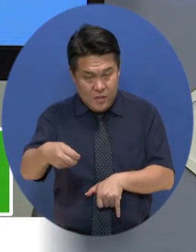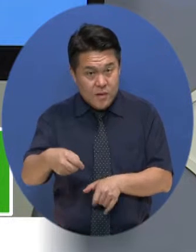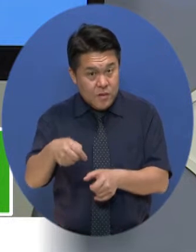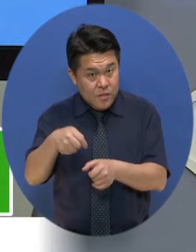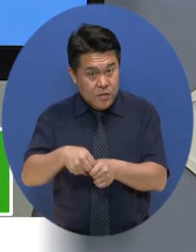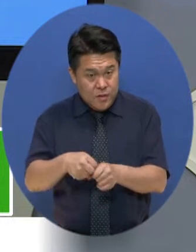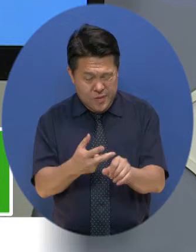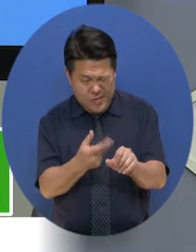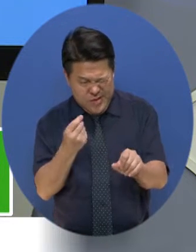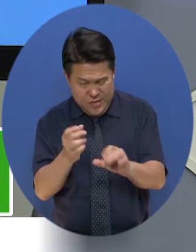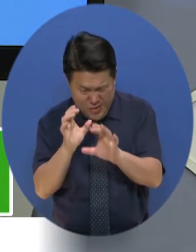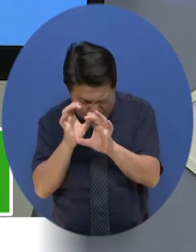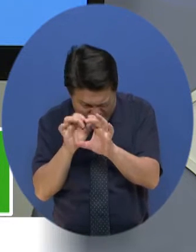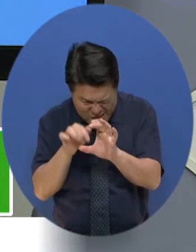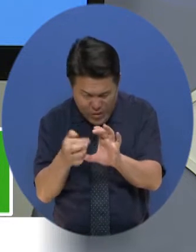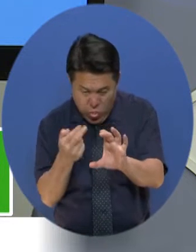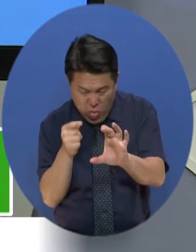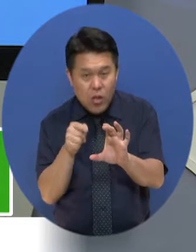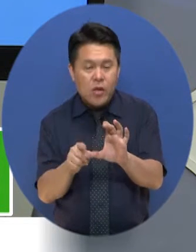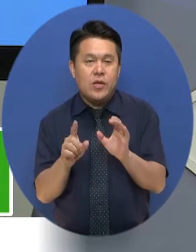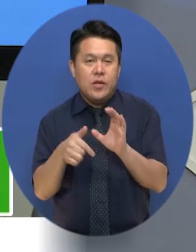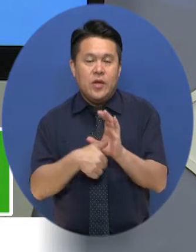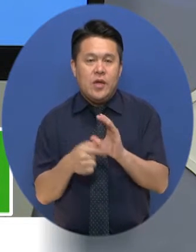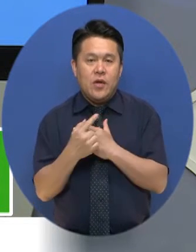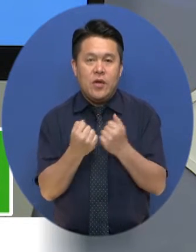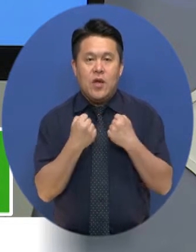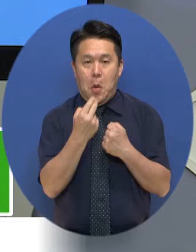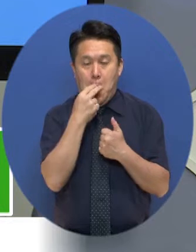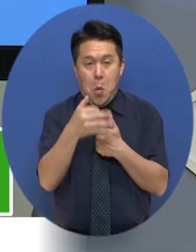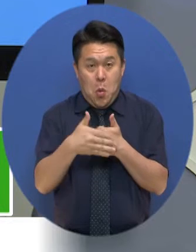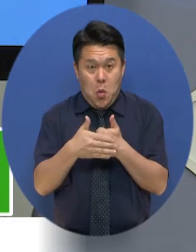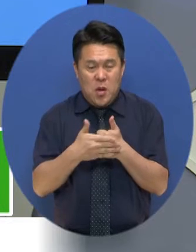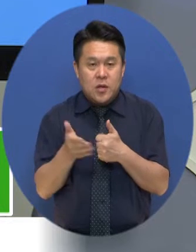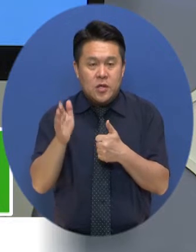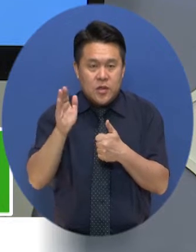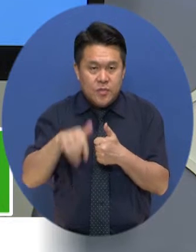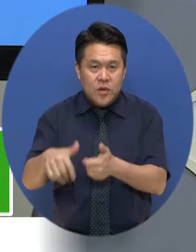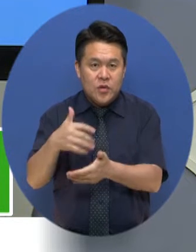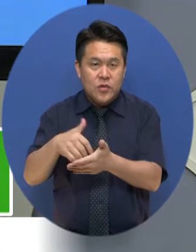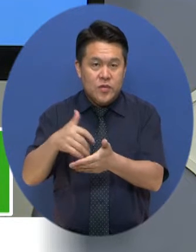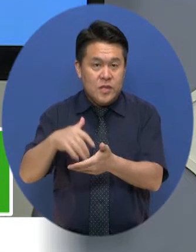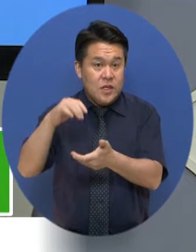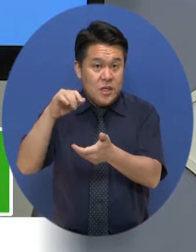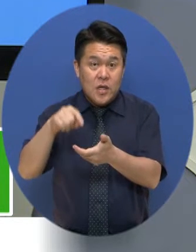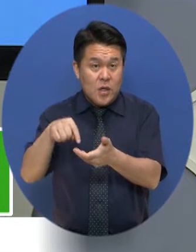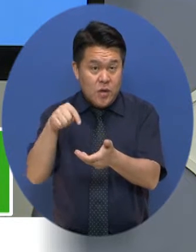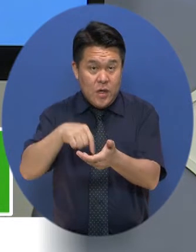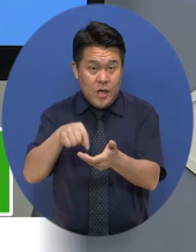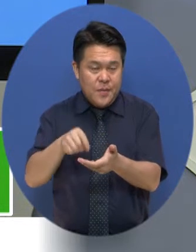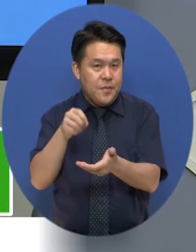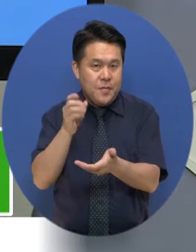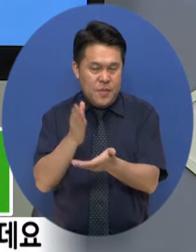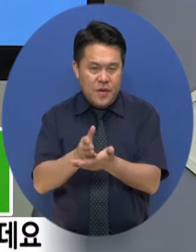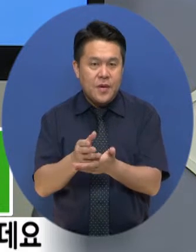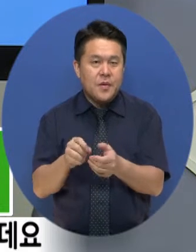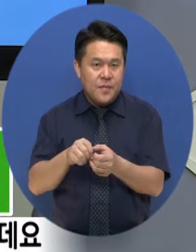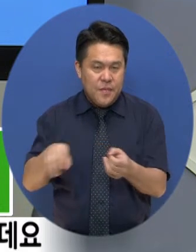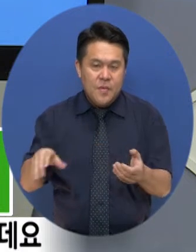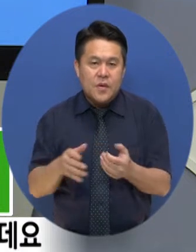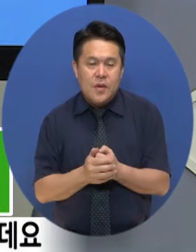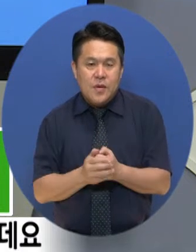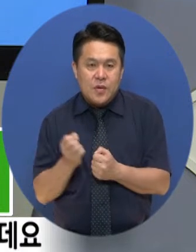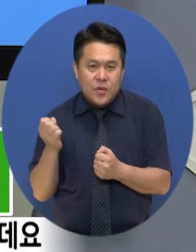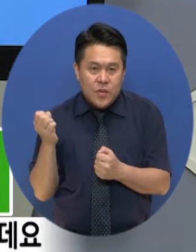채취된 경우에는 건강보험을 적용해 주된 아님 시술 적용 회수에 는 포함하지 않습니다 안심 수레에